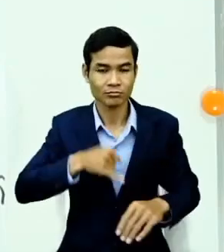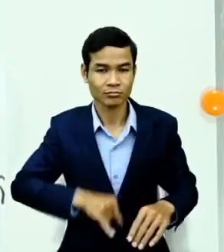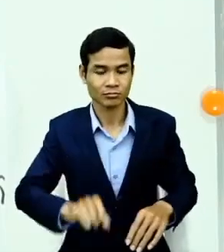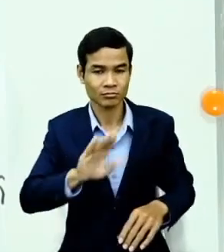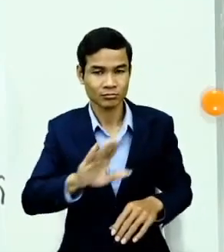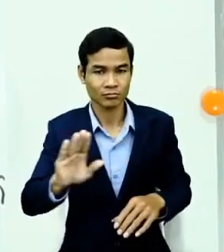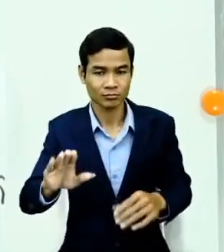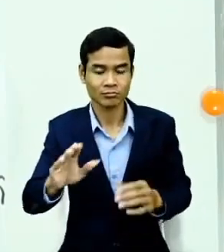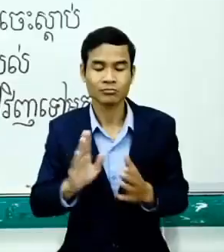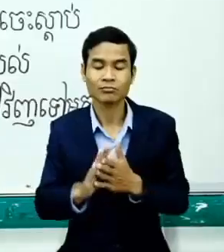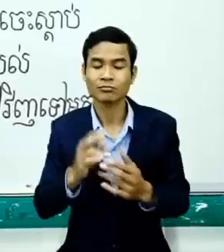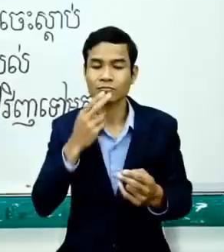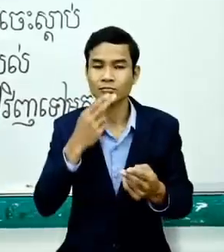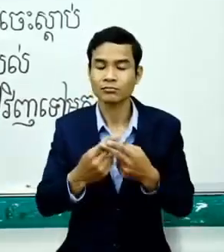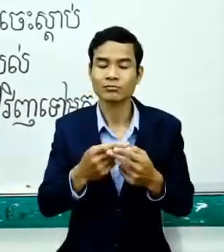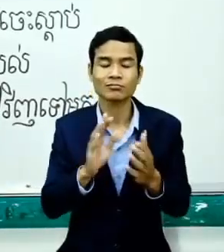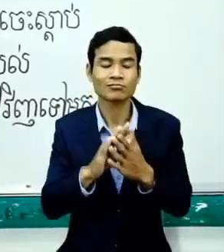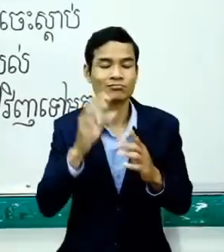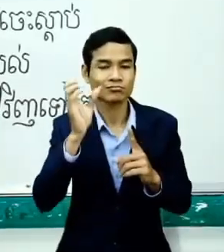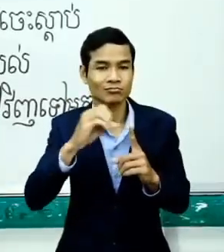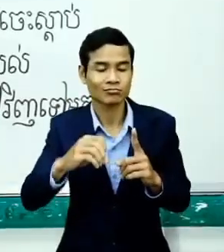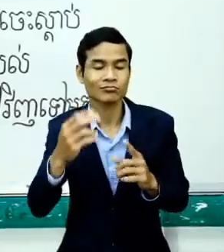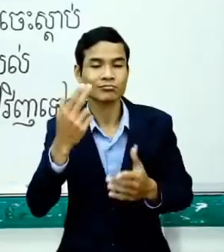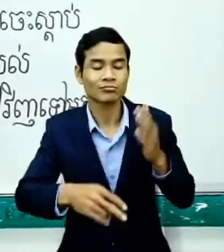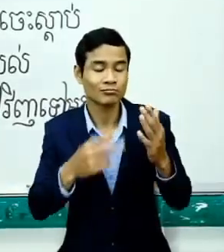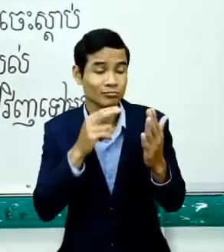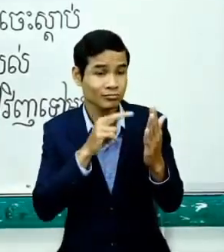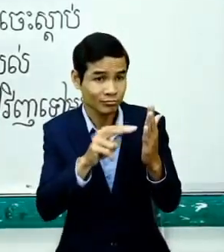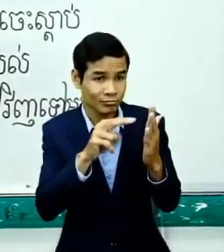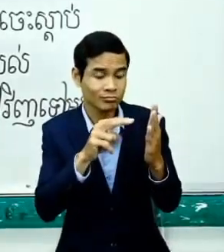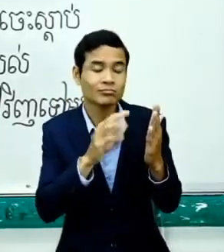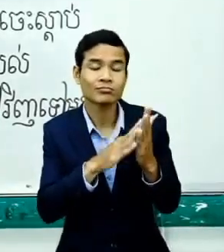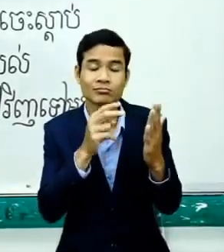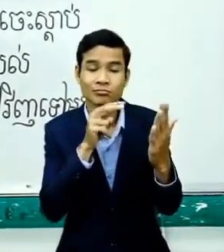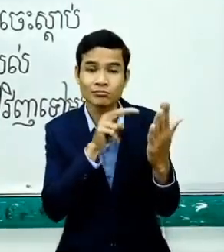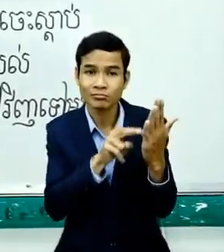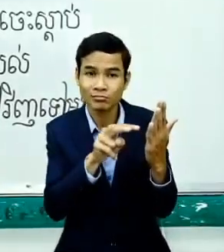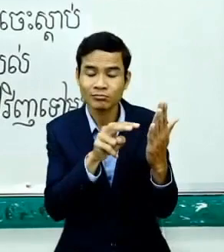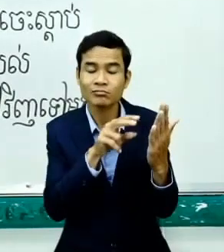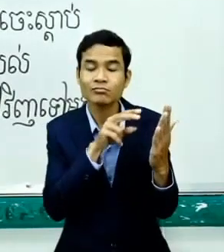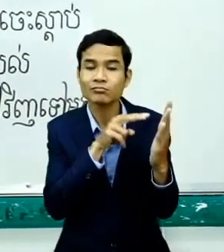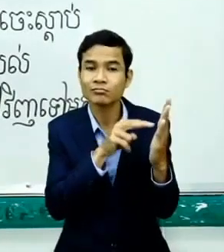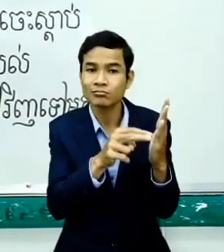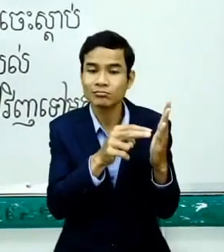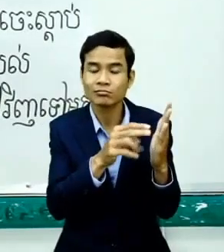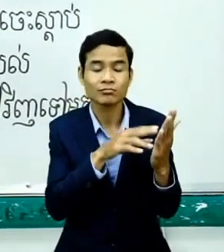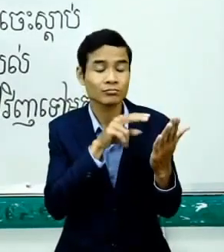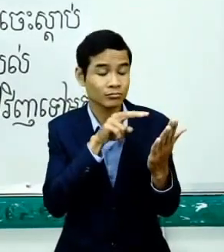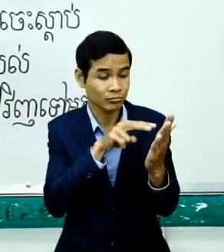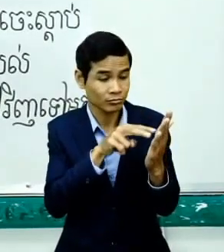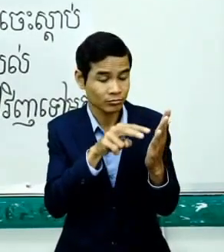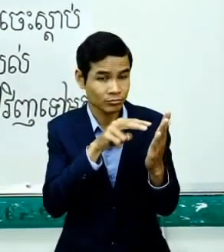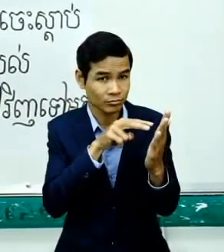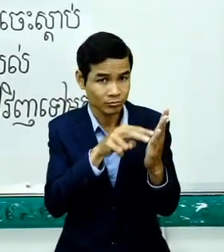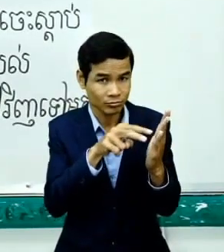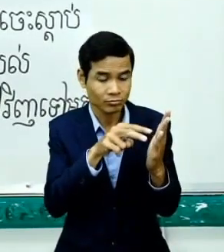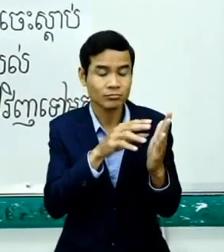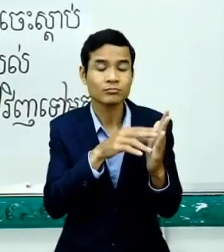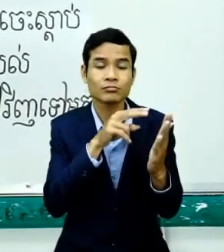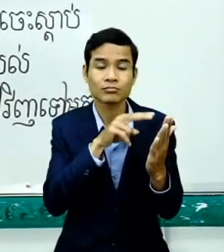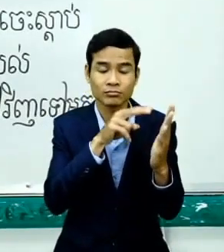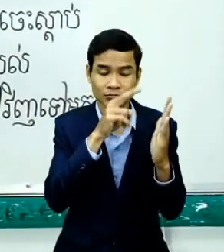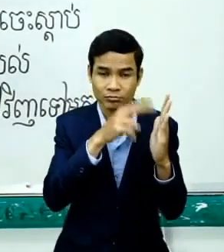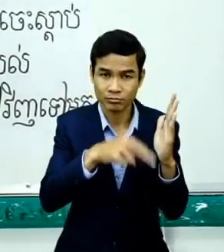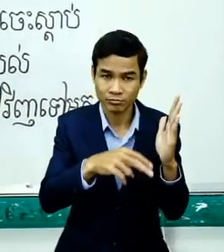mơ mớ chùm lại nì thật là khăn là bà nè ta mình dựng đo cái này hay nữa ta bục mai khnhom chia mé